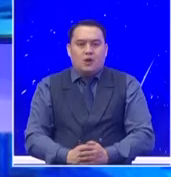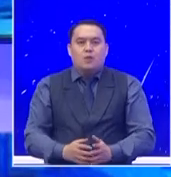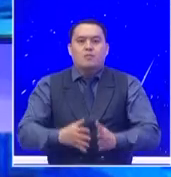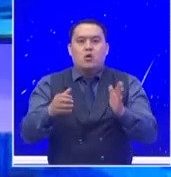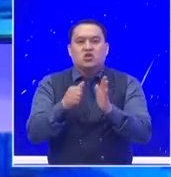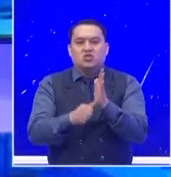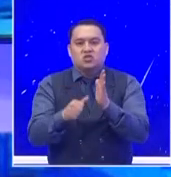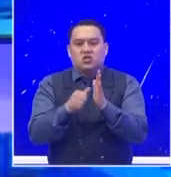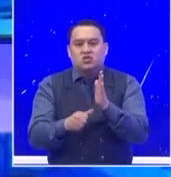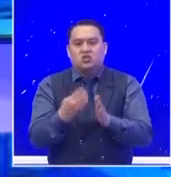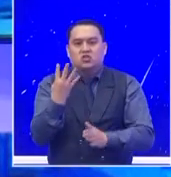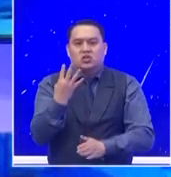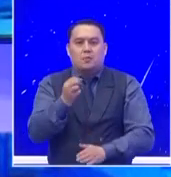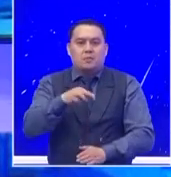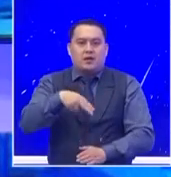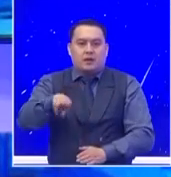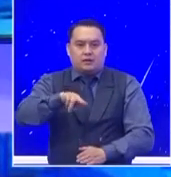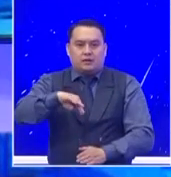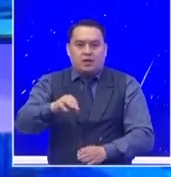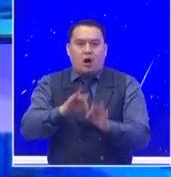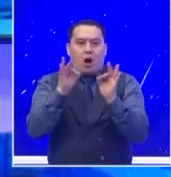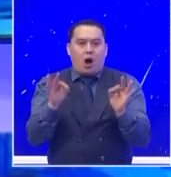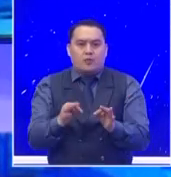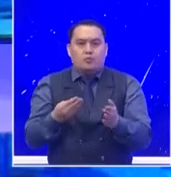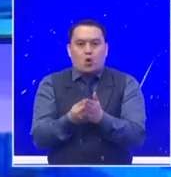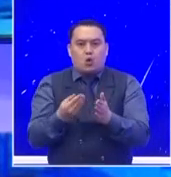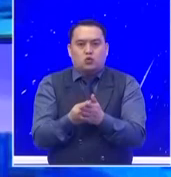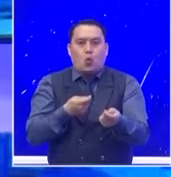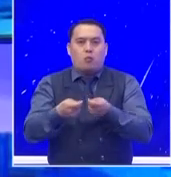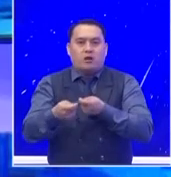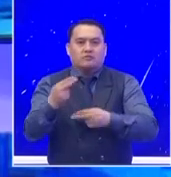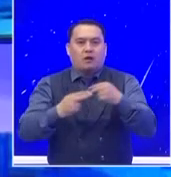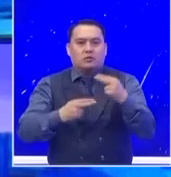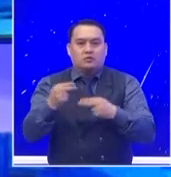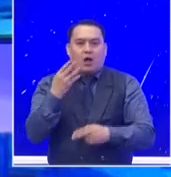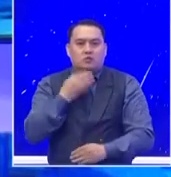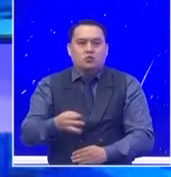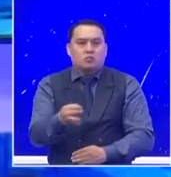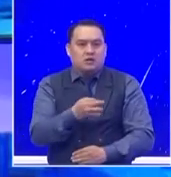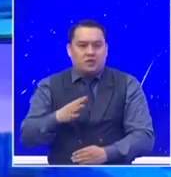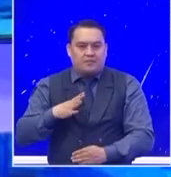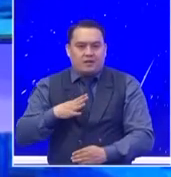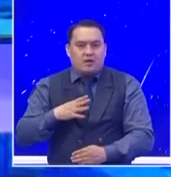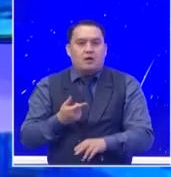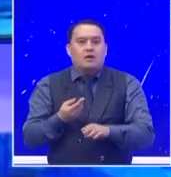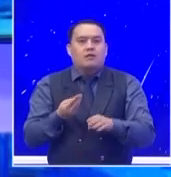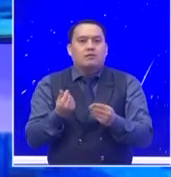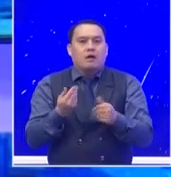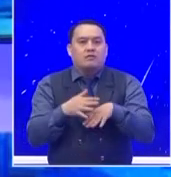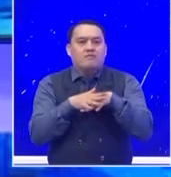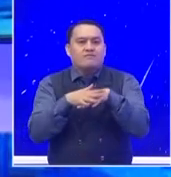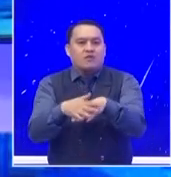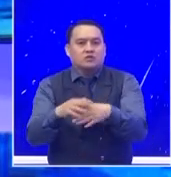Более 64 миллиардов тенге составил объем бюджета Управления строительства Алматинской области. На выделенные